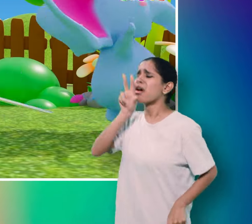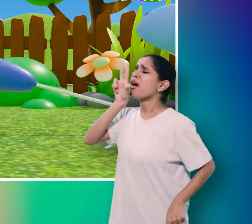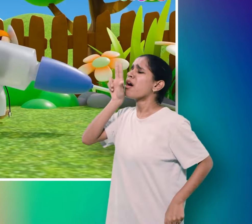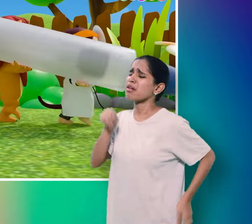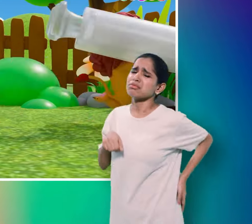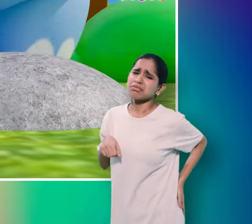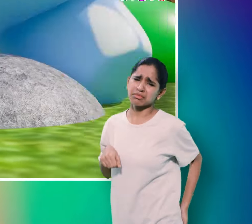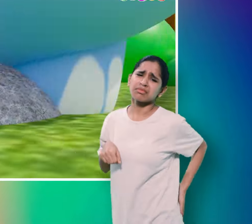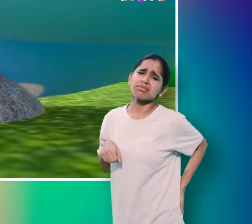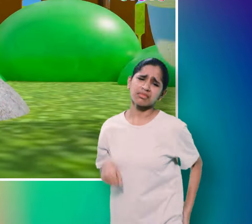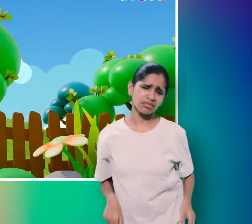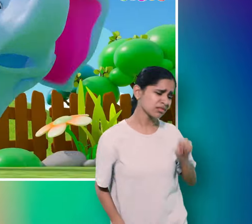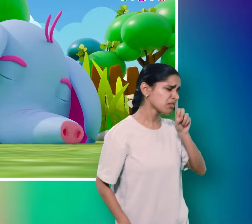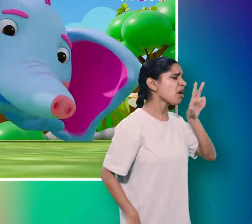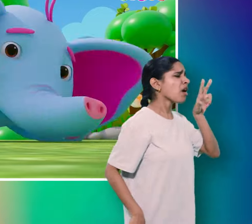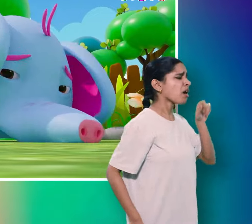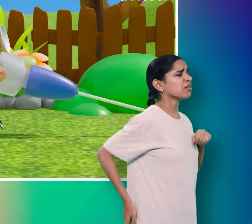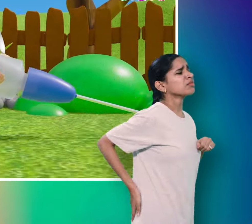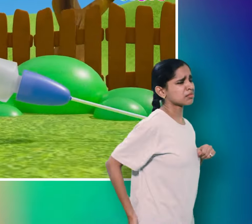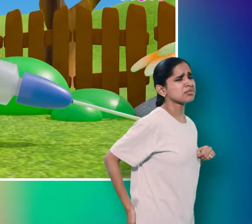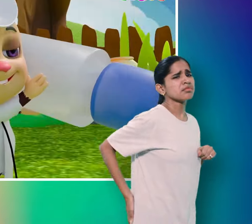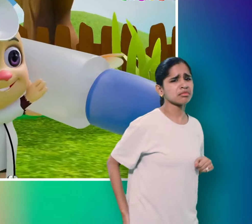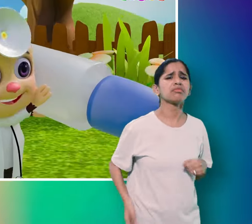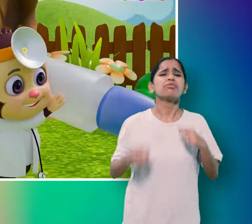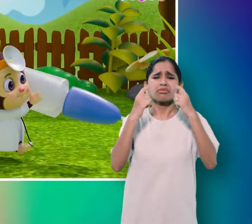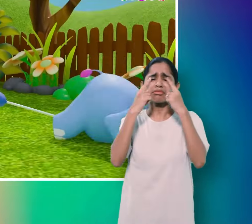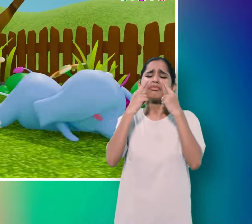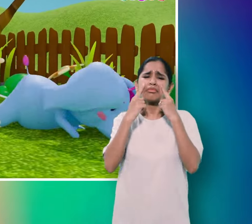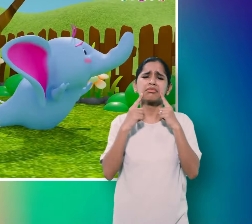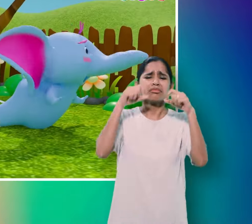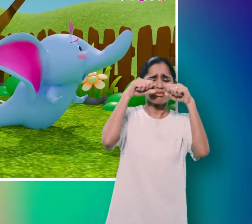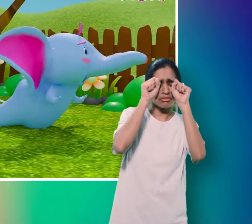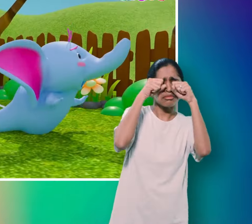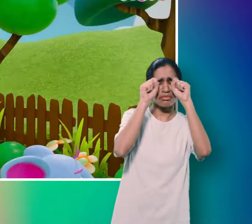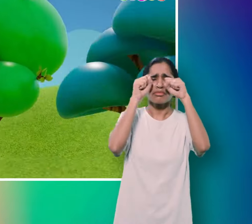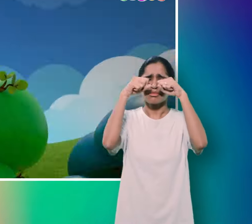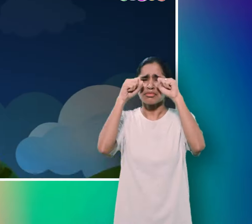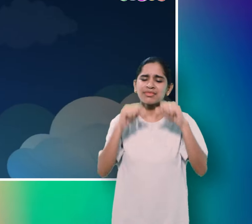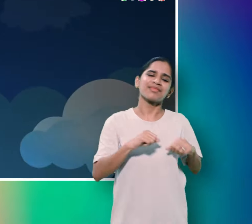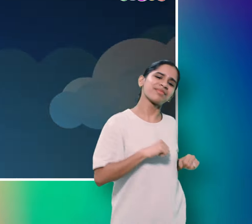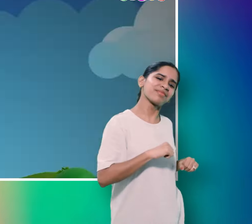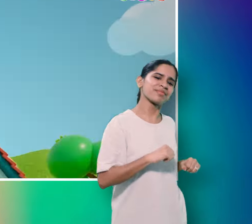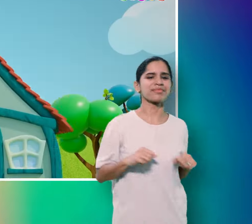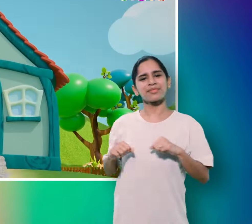ई ई ई ई ई ई ई ई ई